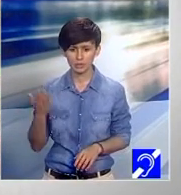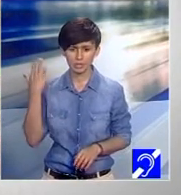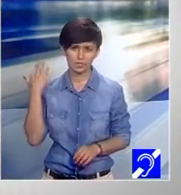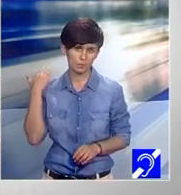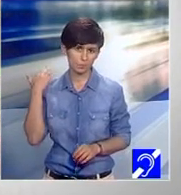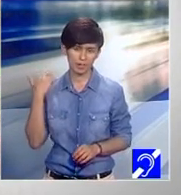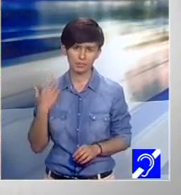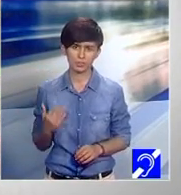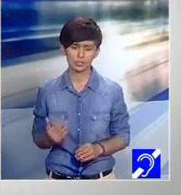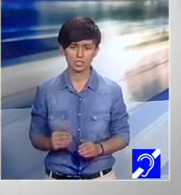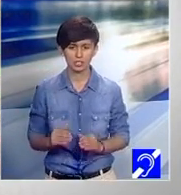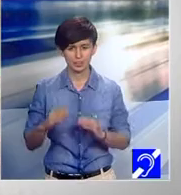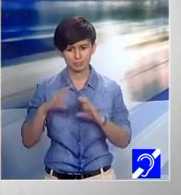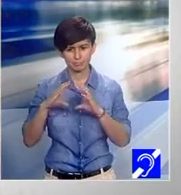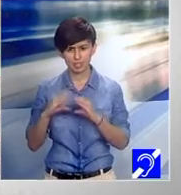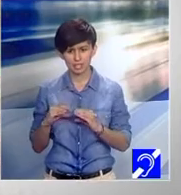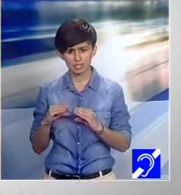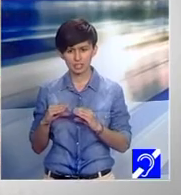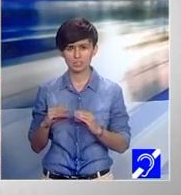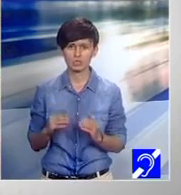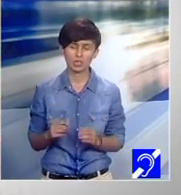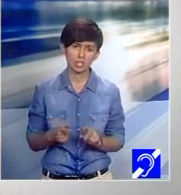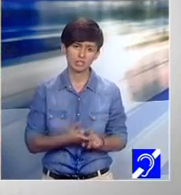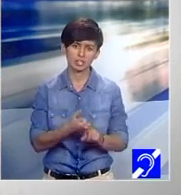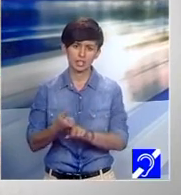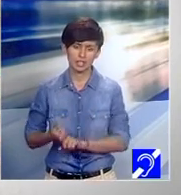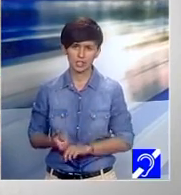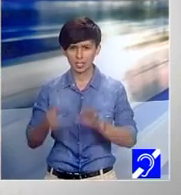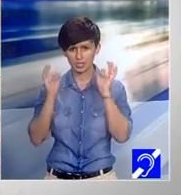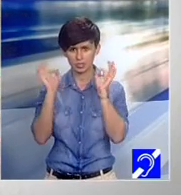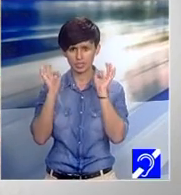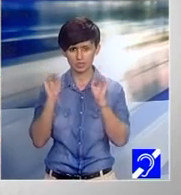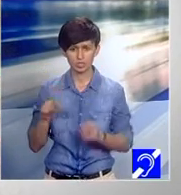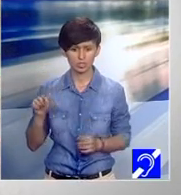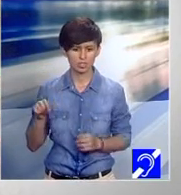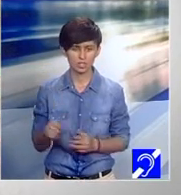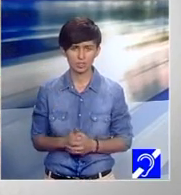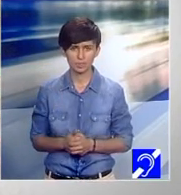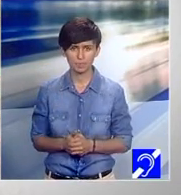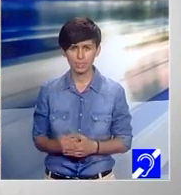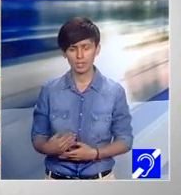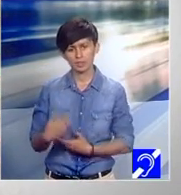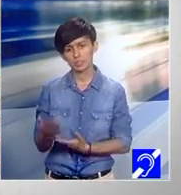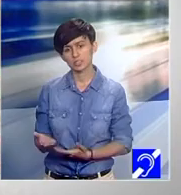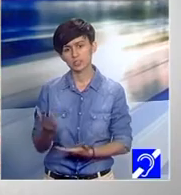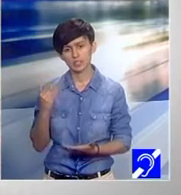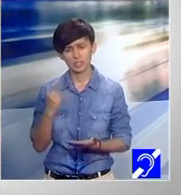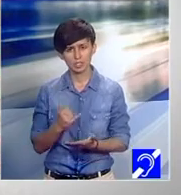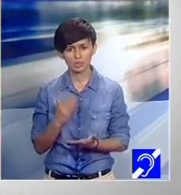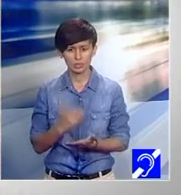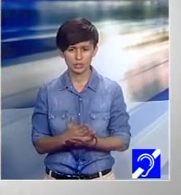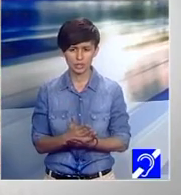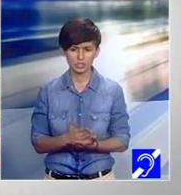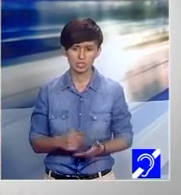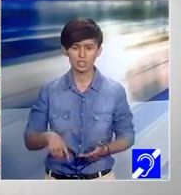foarte restricționați din punct de vedere al folosirilor. Deci s-a dat o ordonanță prin care noi,